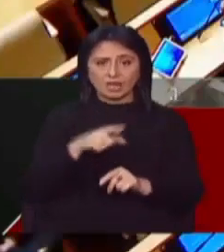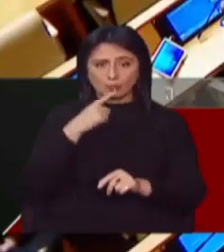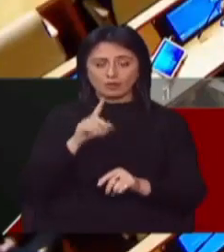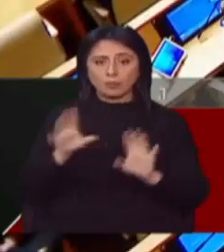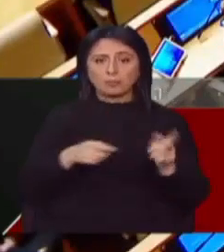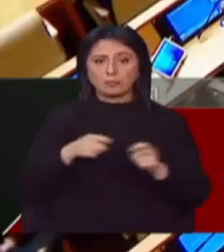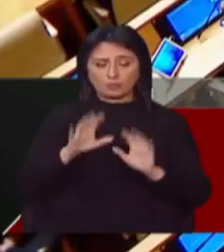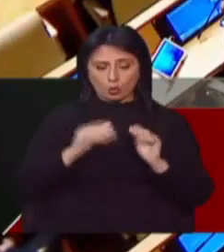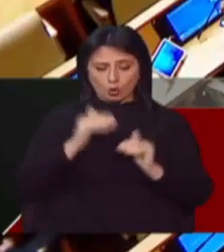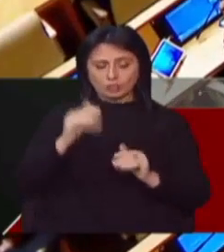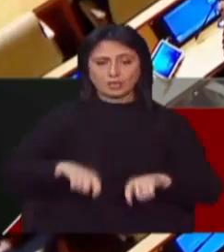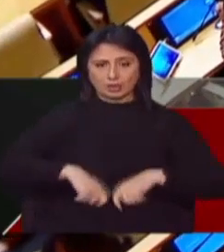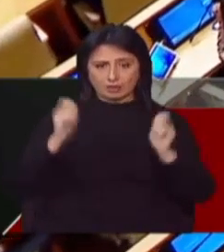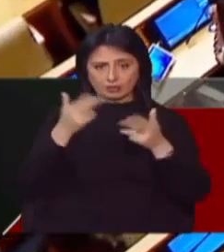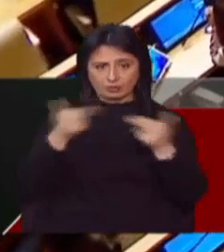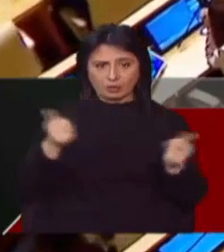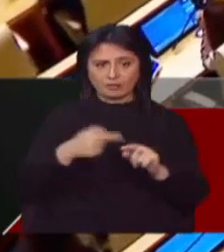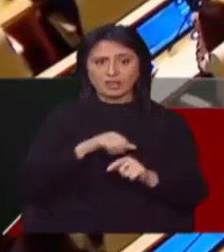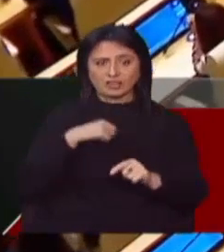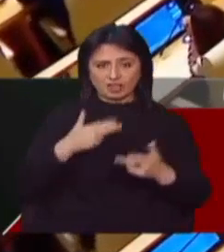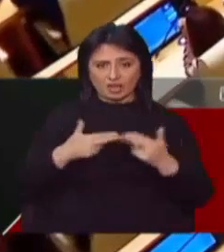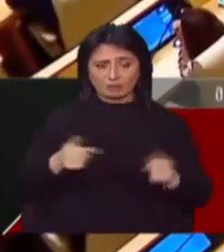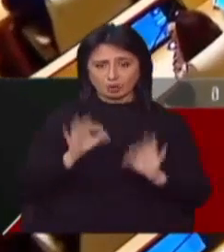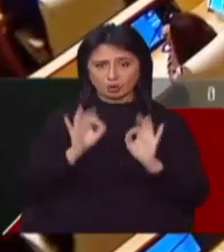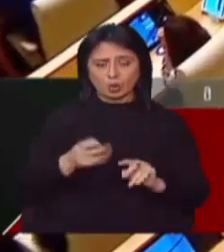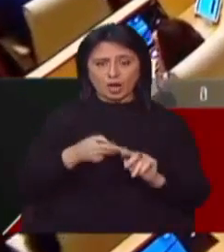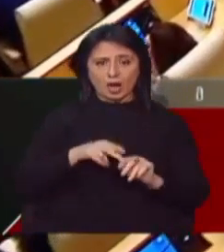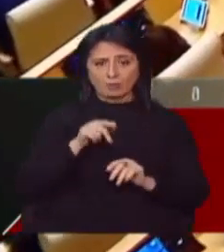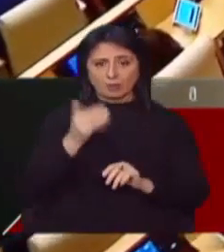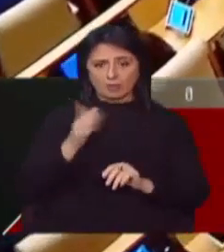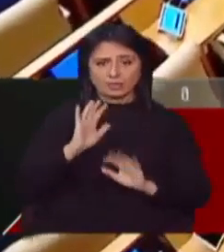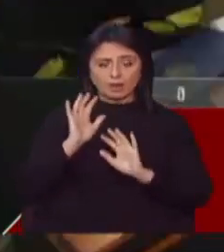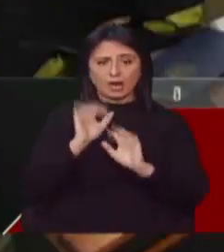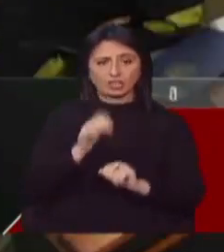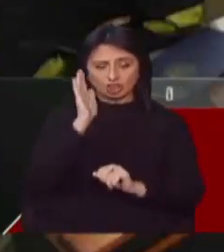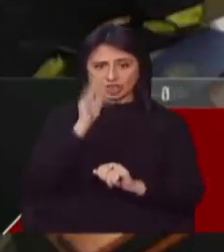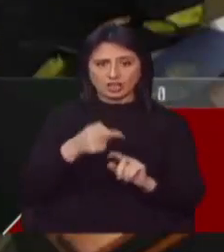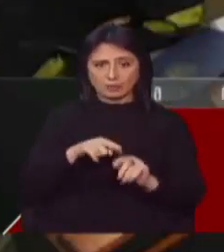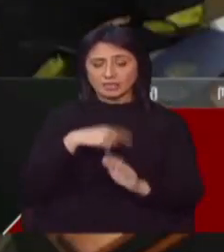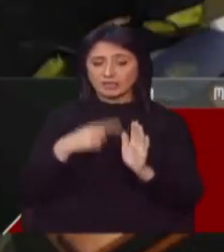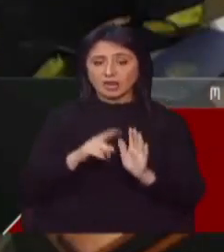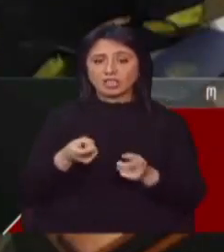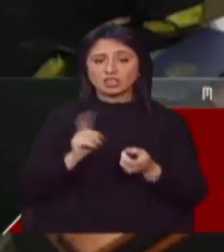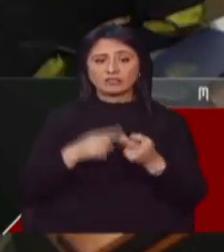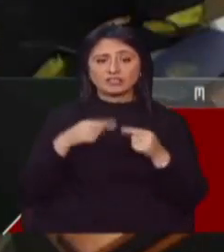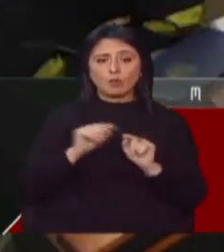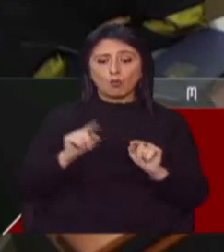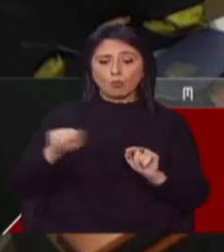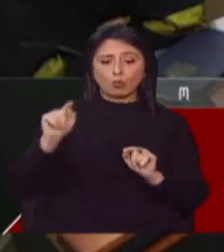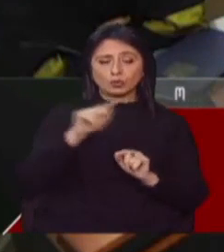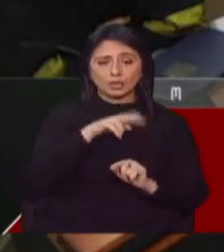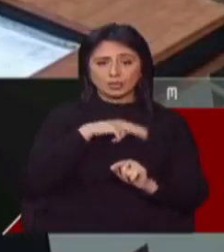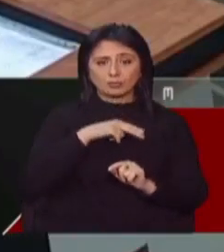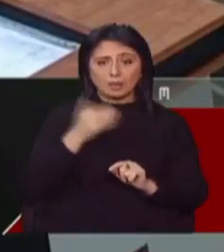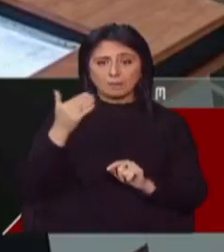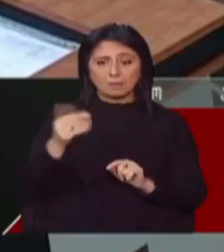რომ პრეზიდენტმა კონსტიტუცია დაარღვია ამას თავად აღიარებს და სწორედ ამიტომ მათი მხარდაჭერა ექნება ამ საქმეს. რაც შეეხება სხვა ოპოზიციონერ